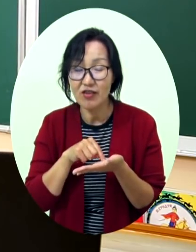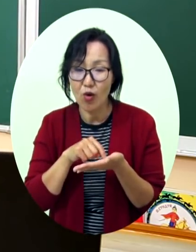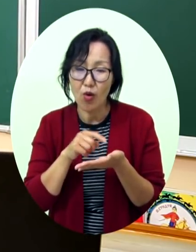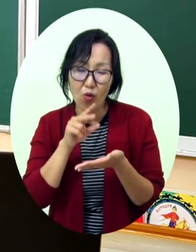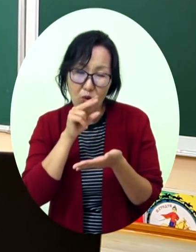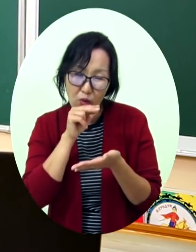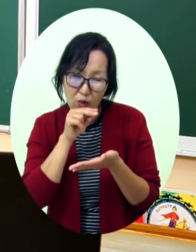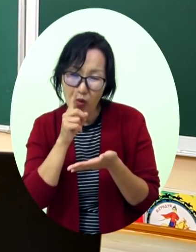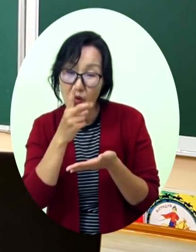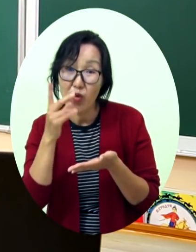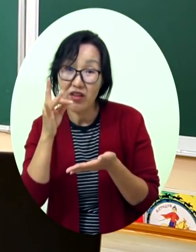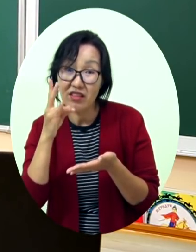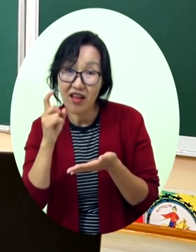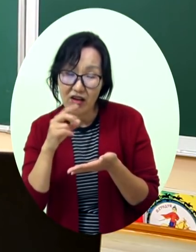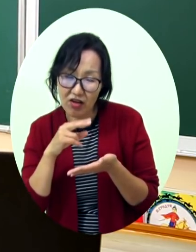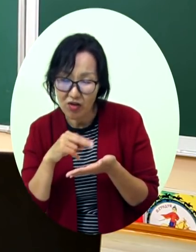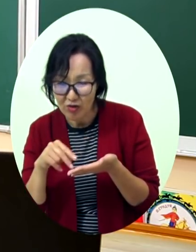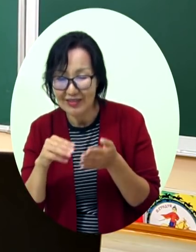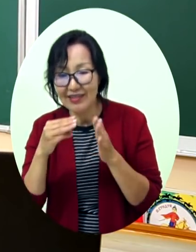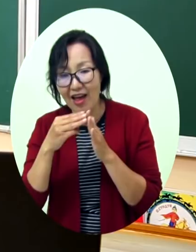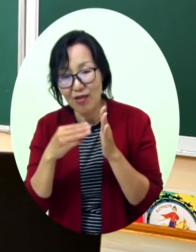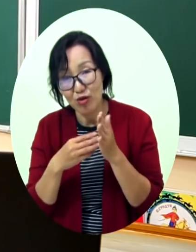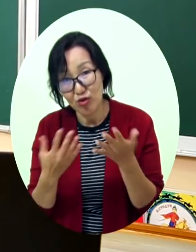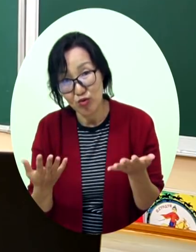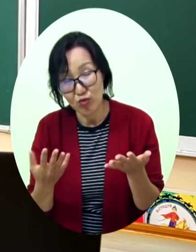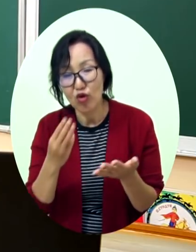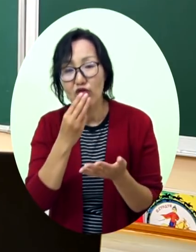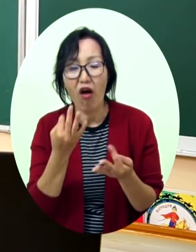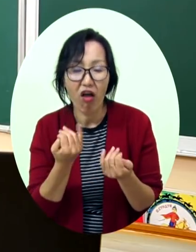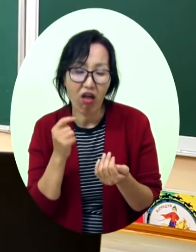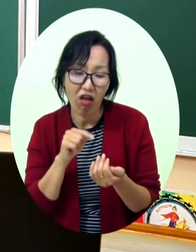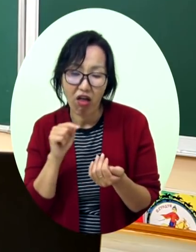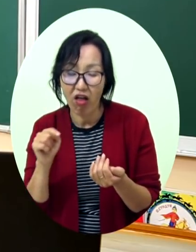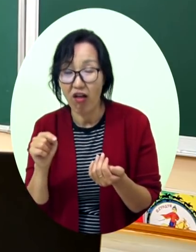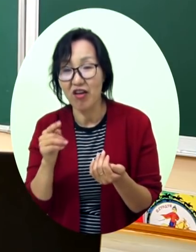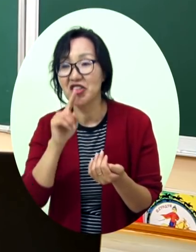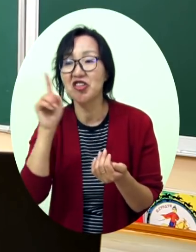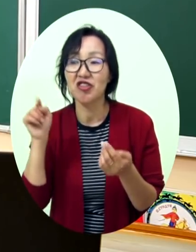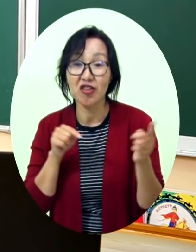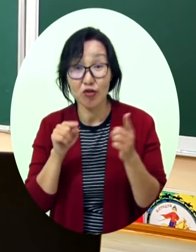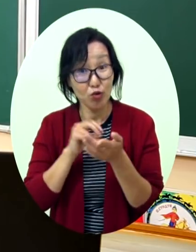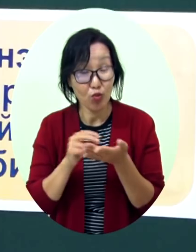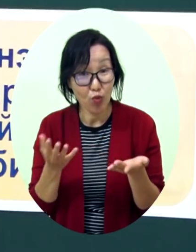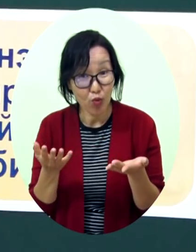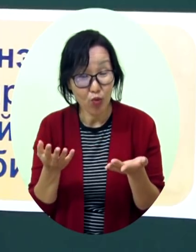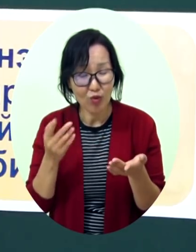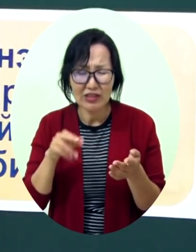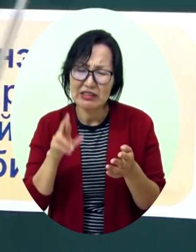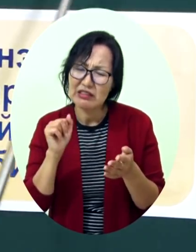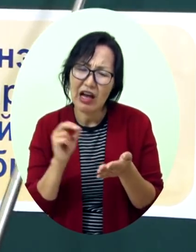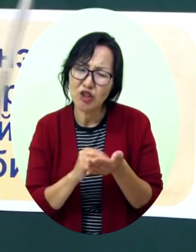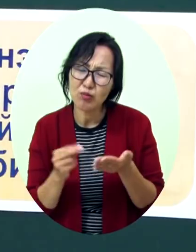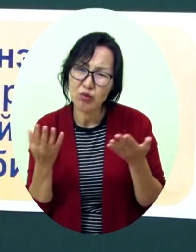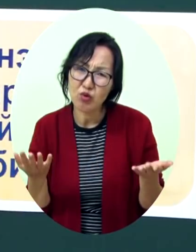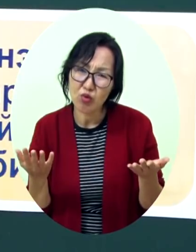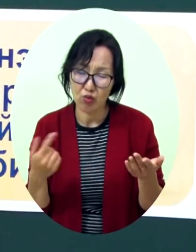хүр нэмж хэлбрээр бичих үү, тайлбарлан бичих үү, аль эсвэл тоочмж хэм маягаар бичих үү гэдгээ яаж бичих